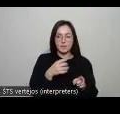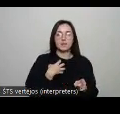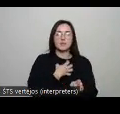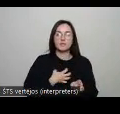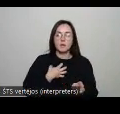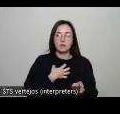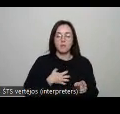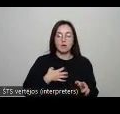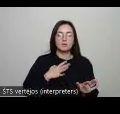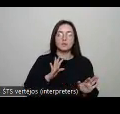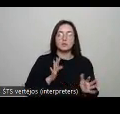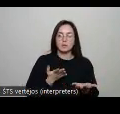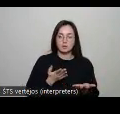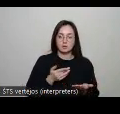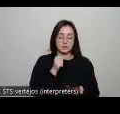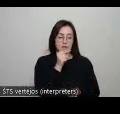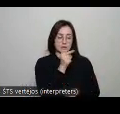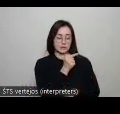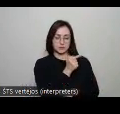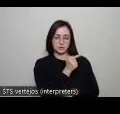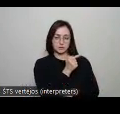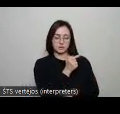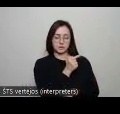užtikrinti, kad čia būtų